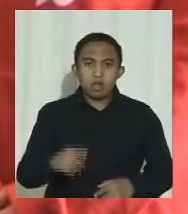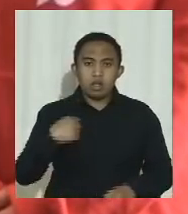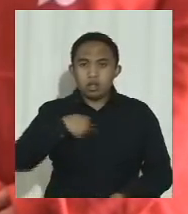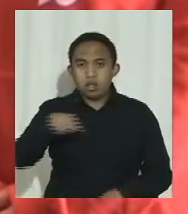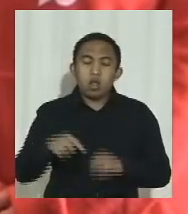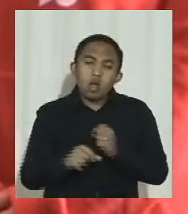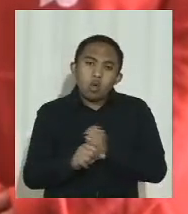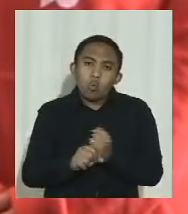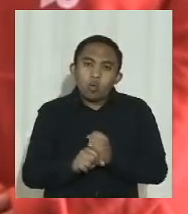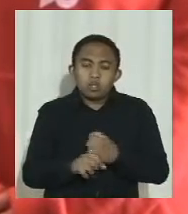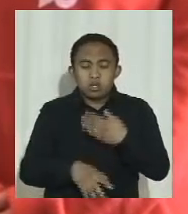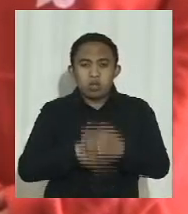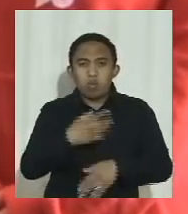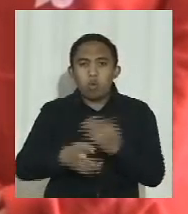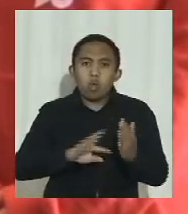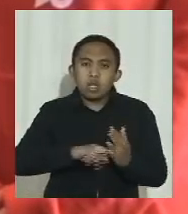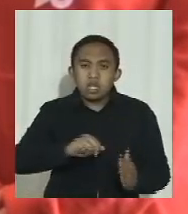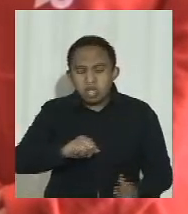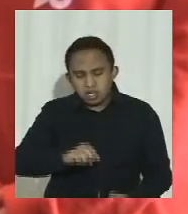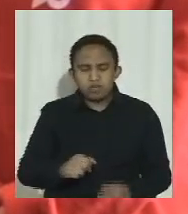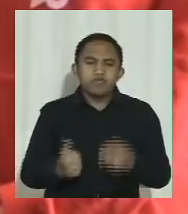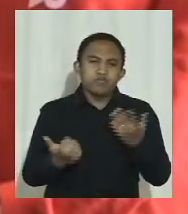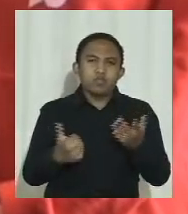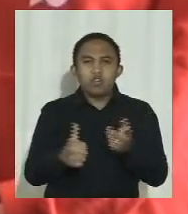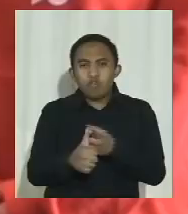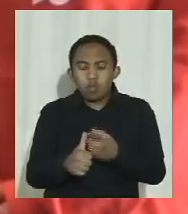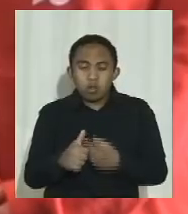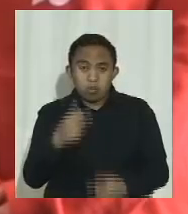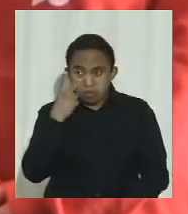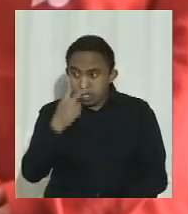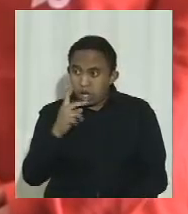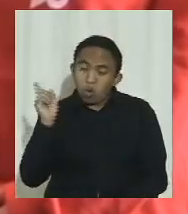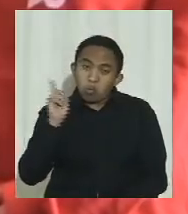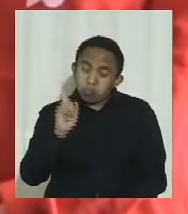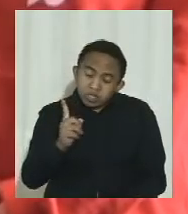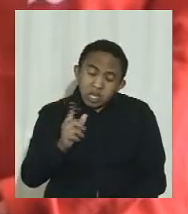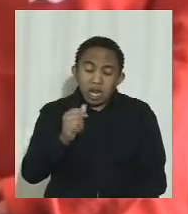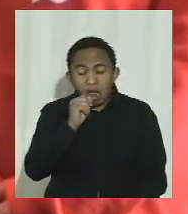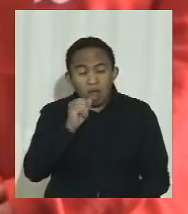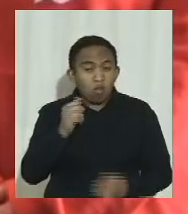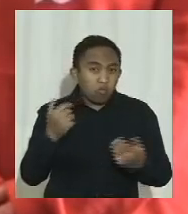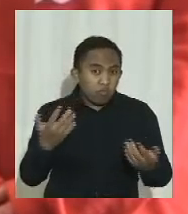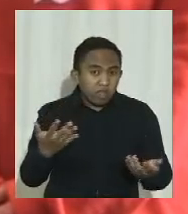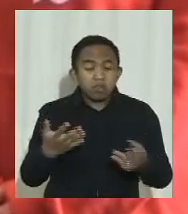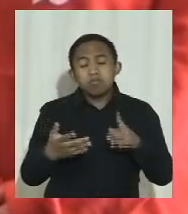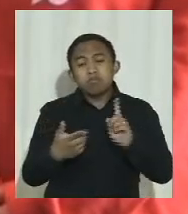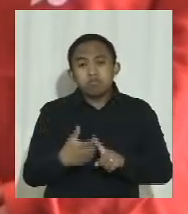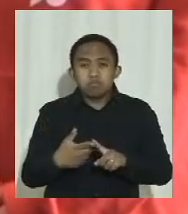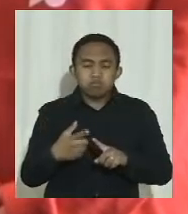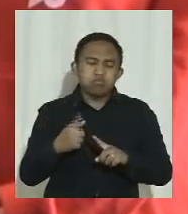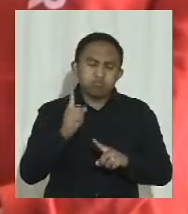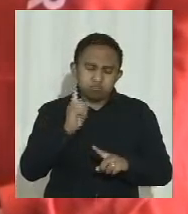dia jerena hoe misy ve ny rano a, dia izay misy ny fanadiadiana ary niarahana tamin'ny